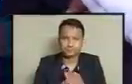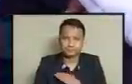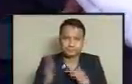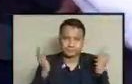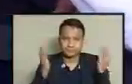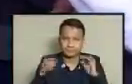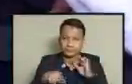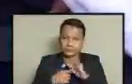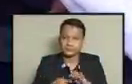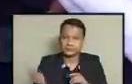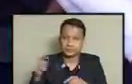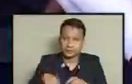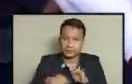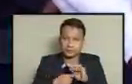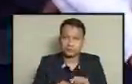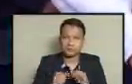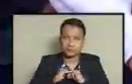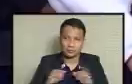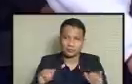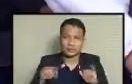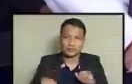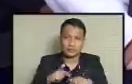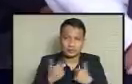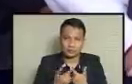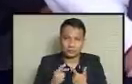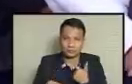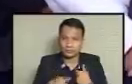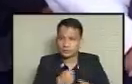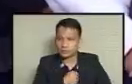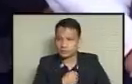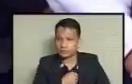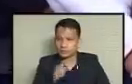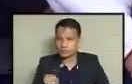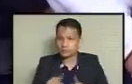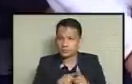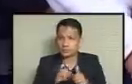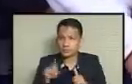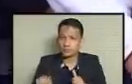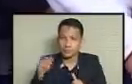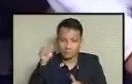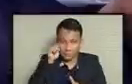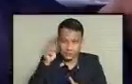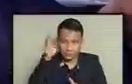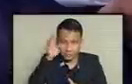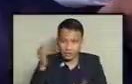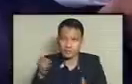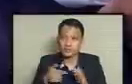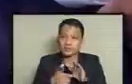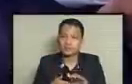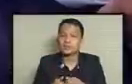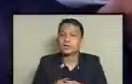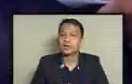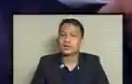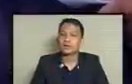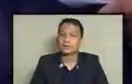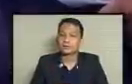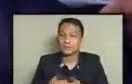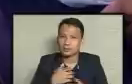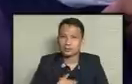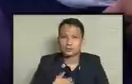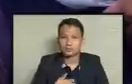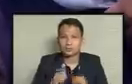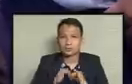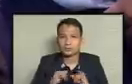Balik po tayo sa ating public service portion, mga kapatid. Kasama ko naman po ngayon isang grupo po ng mga SG sa pangunguna ni Sir Aldrin Bernate. Ang kanilang